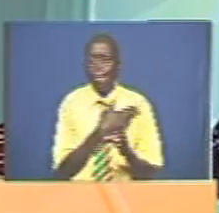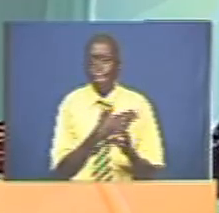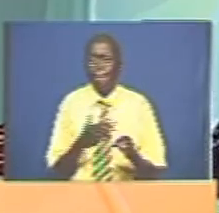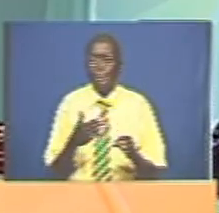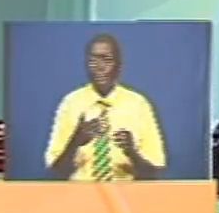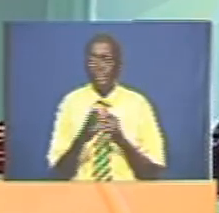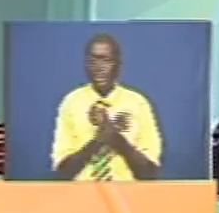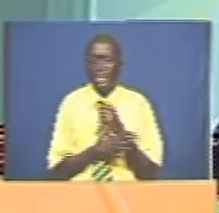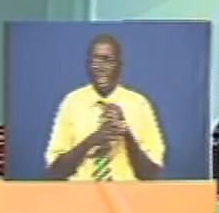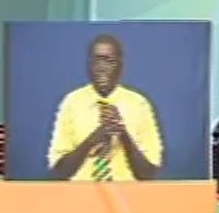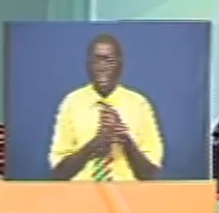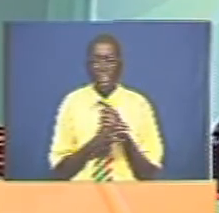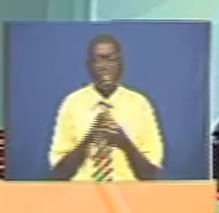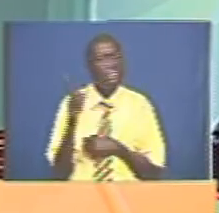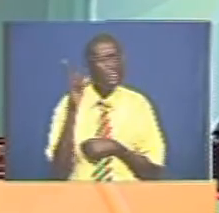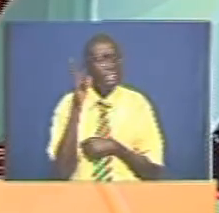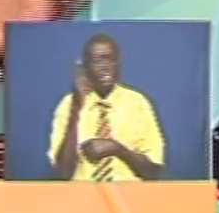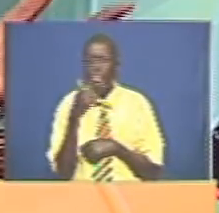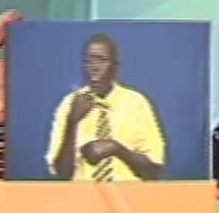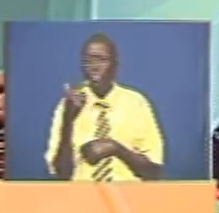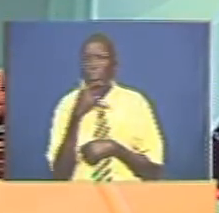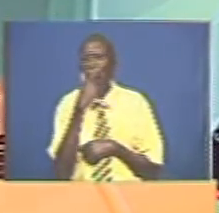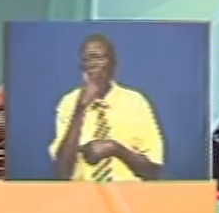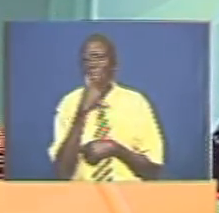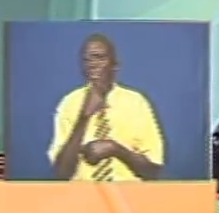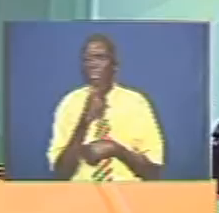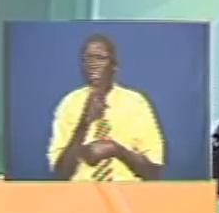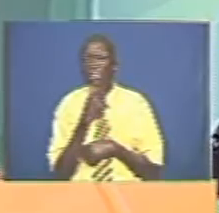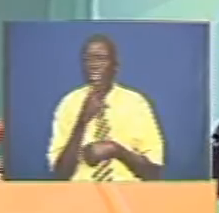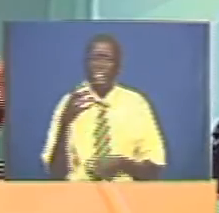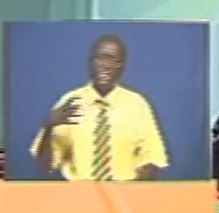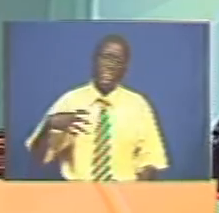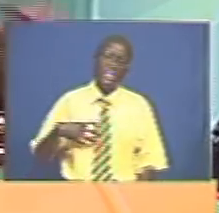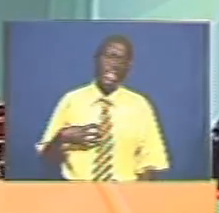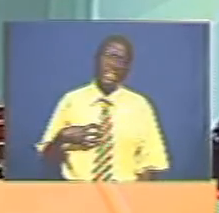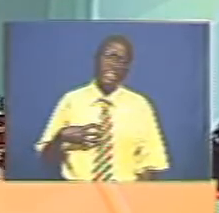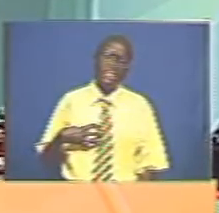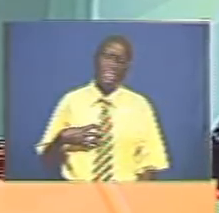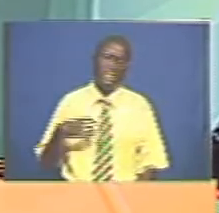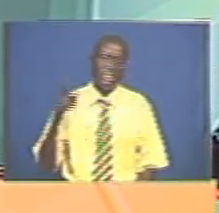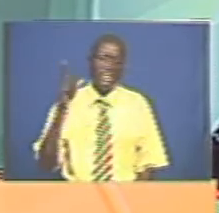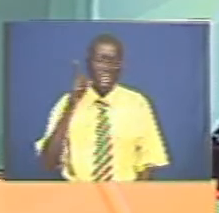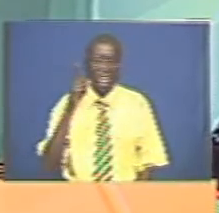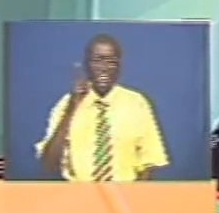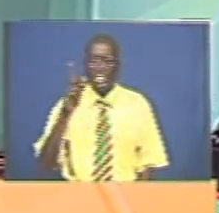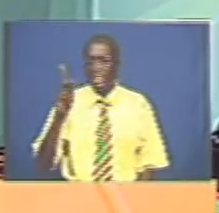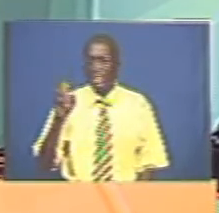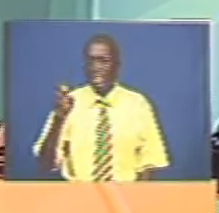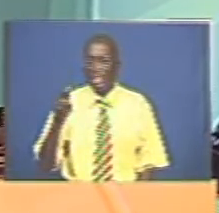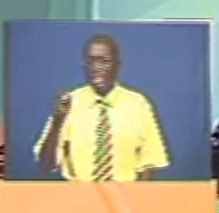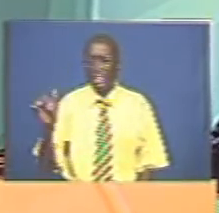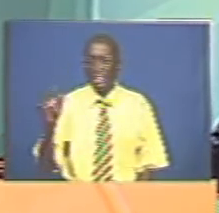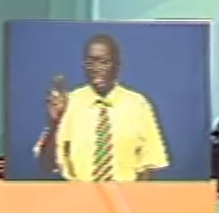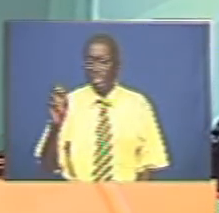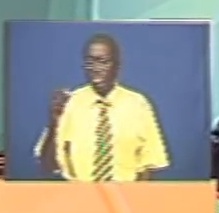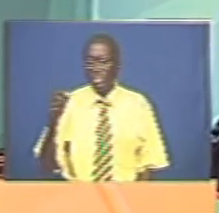country music ilikuwa inasikizwa na wale wazee washa retire au ndio walikuwa wanasikiza Kenny Rogers, Dolly